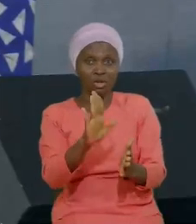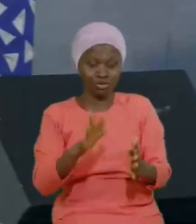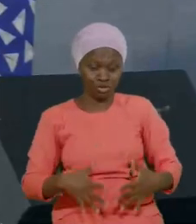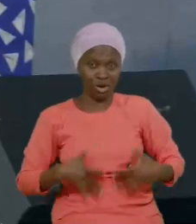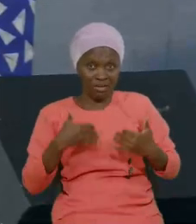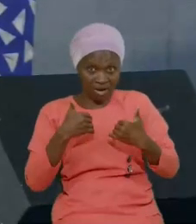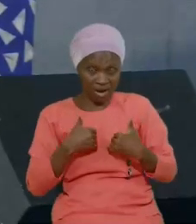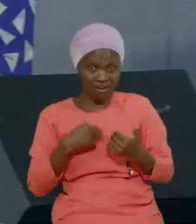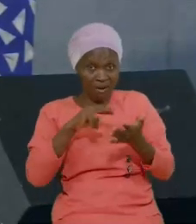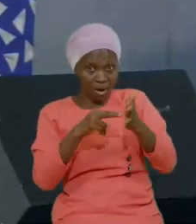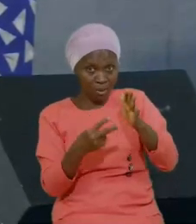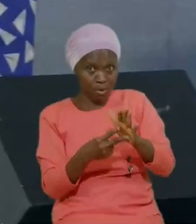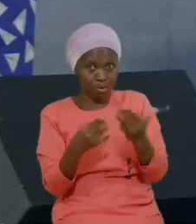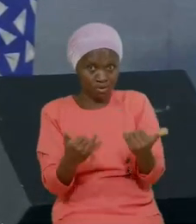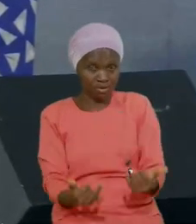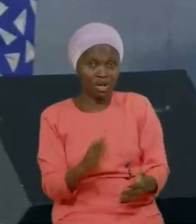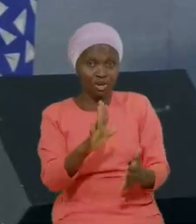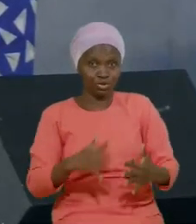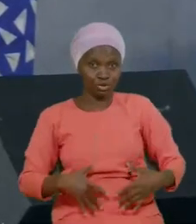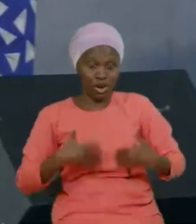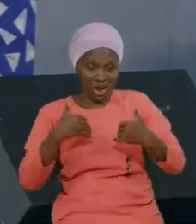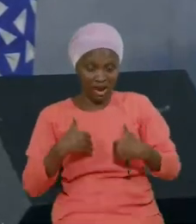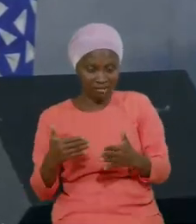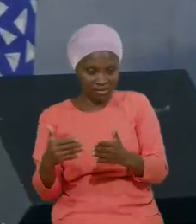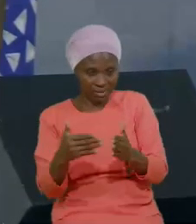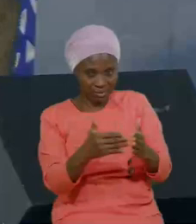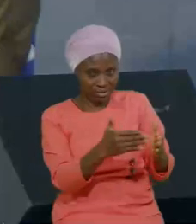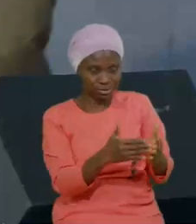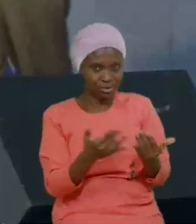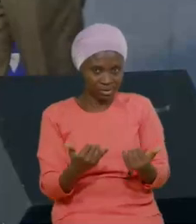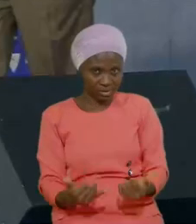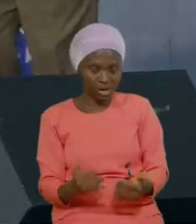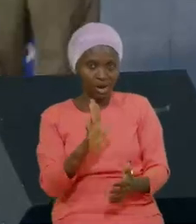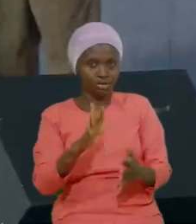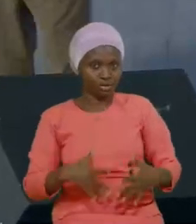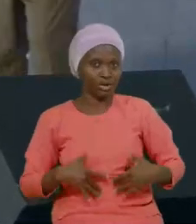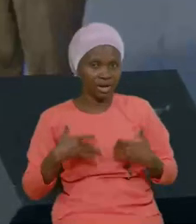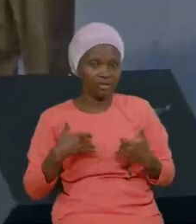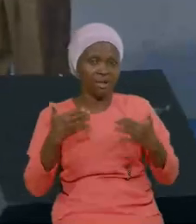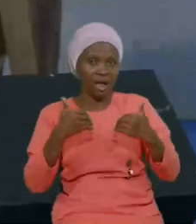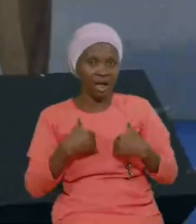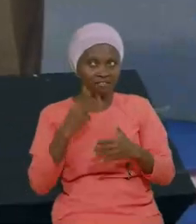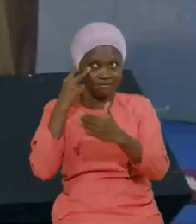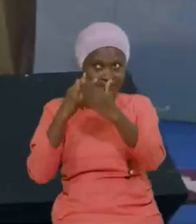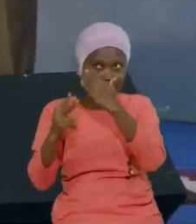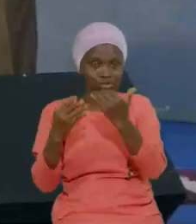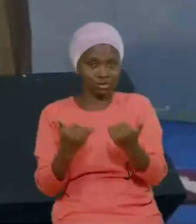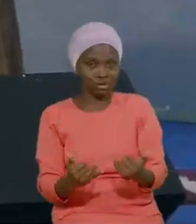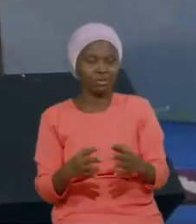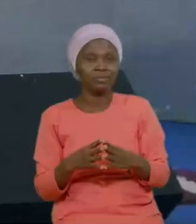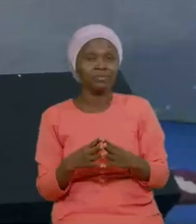gens-là. La vie a d'objectif maintenant. Ta vie a d'orientation